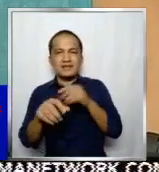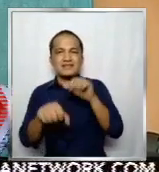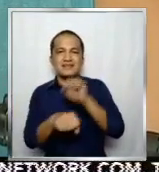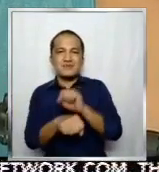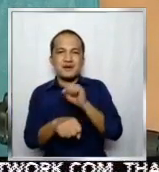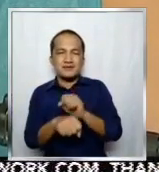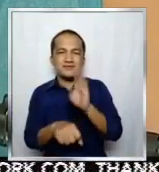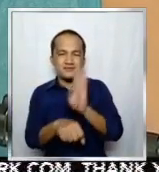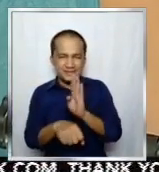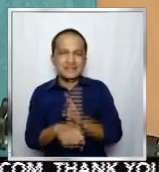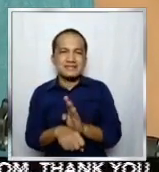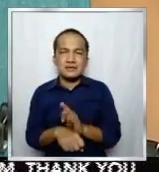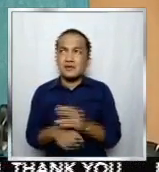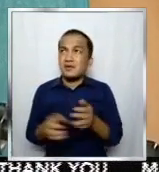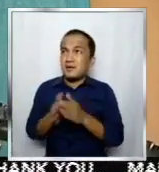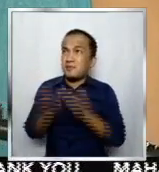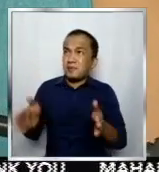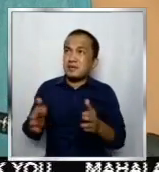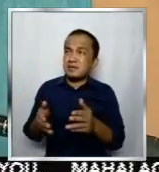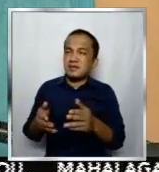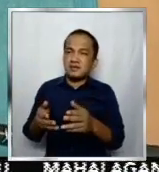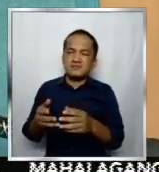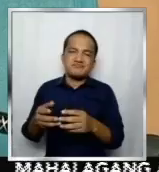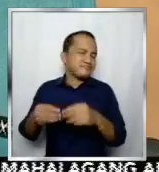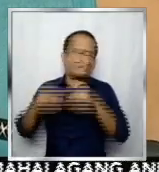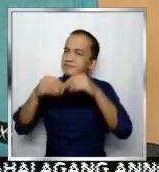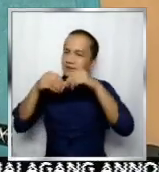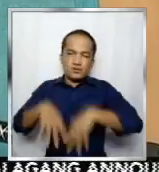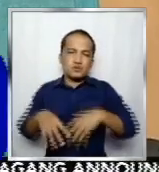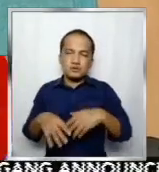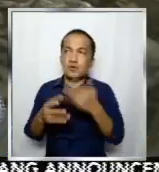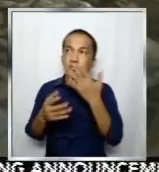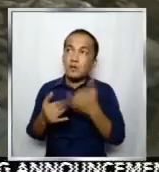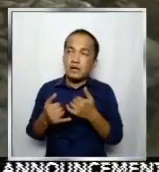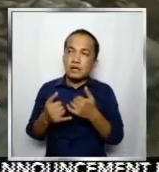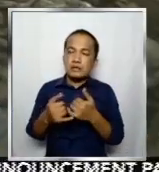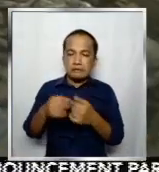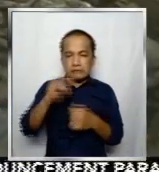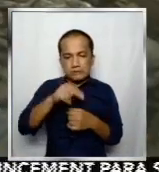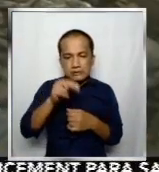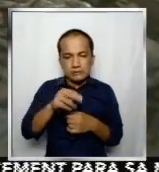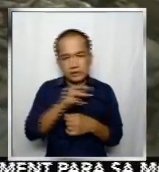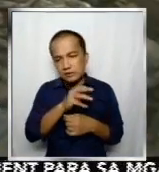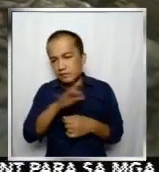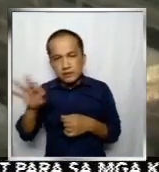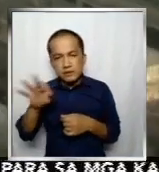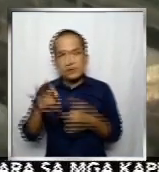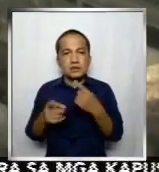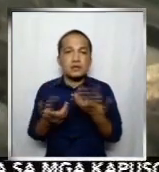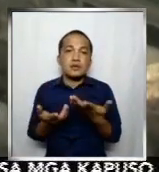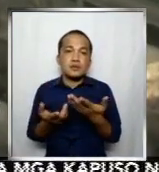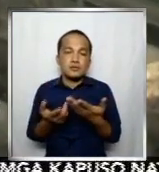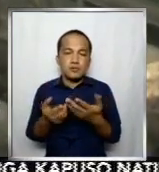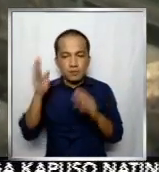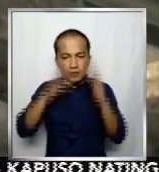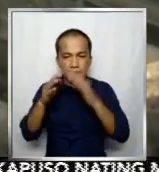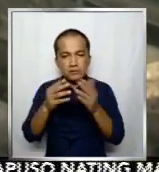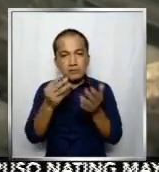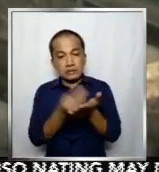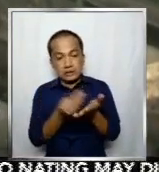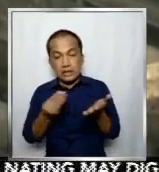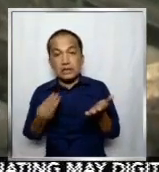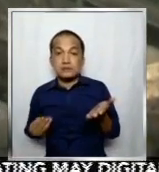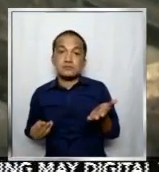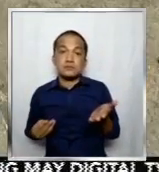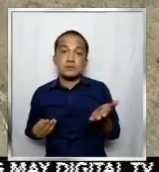amin. Dahil siyempre yung pangailangan sa pang-araw-araw. Ang problema na yung mga materialis, gawa ng yung mga